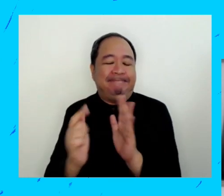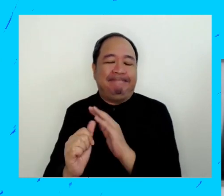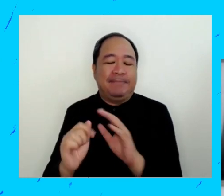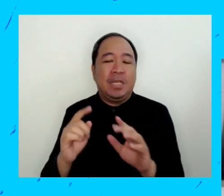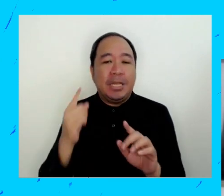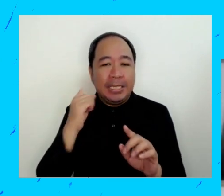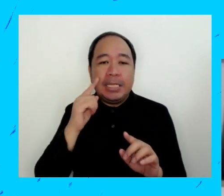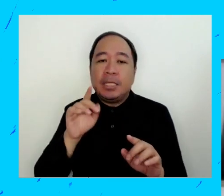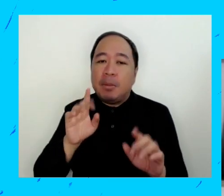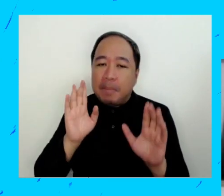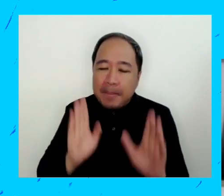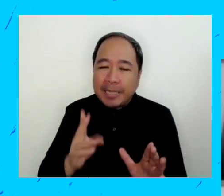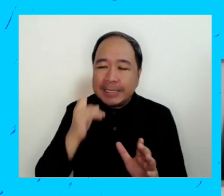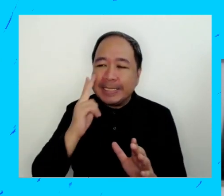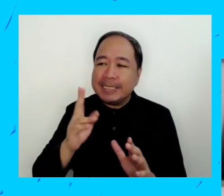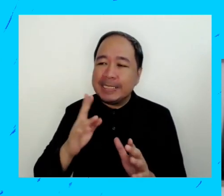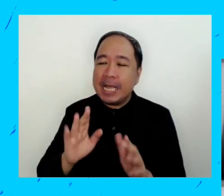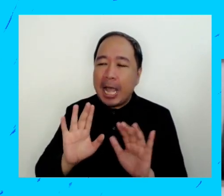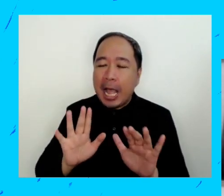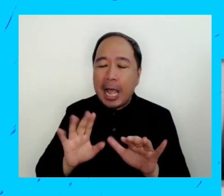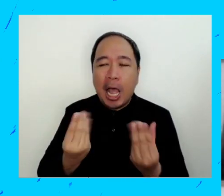que il y a